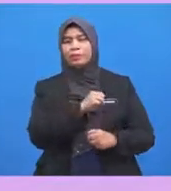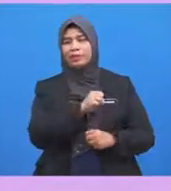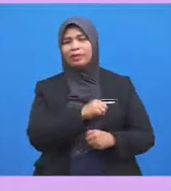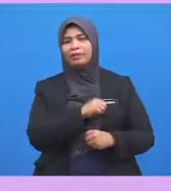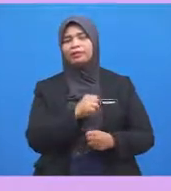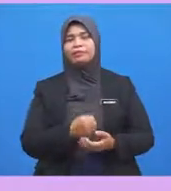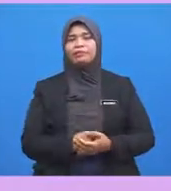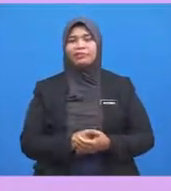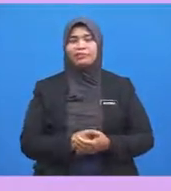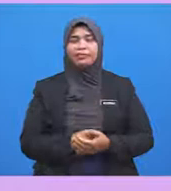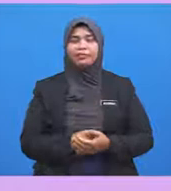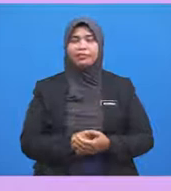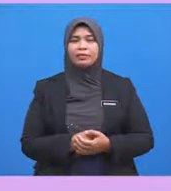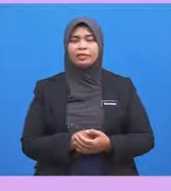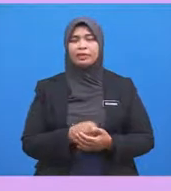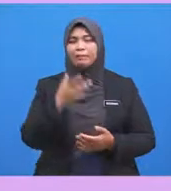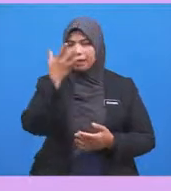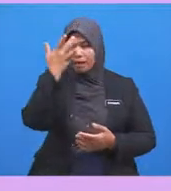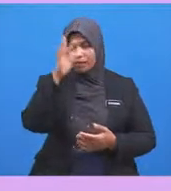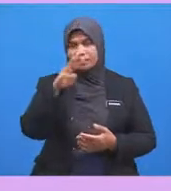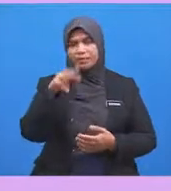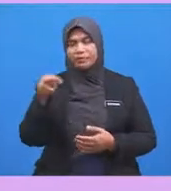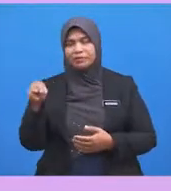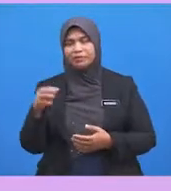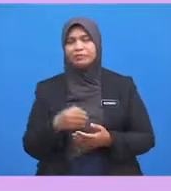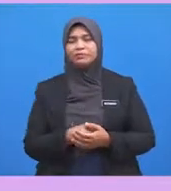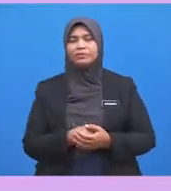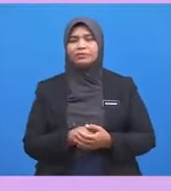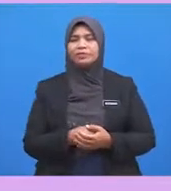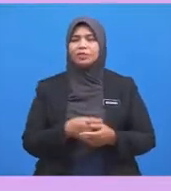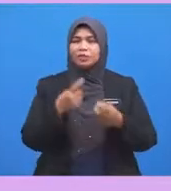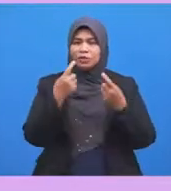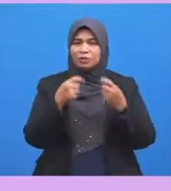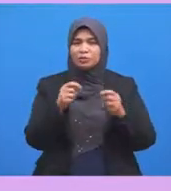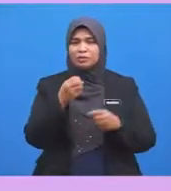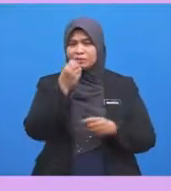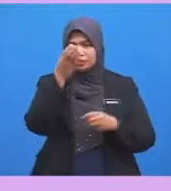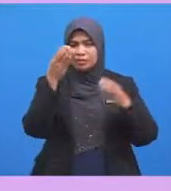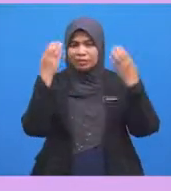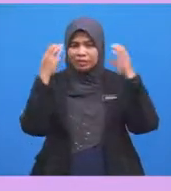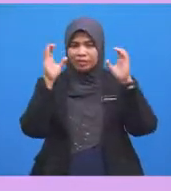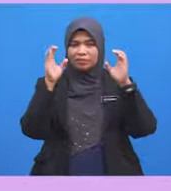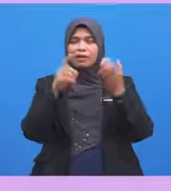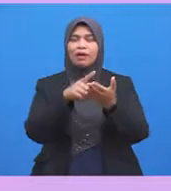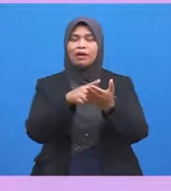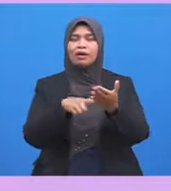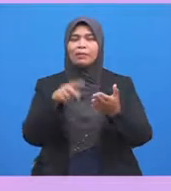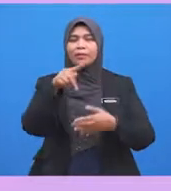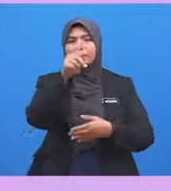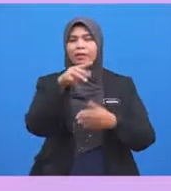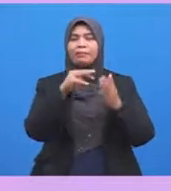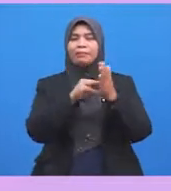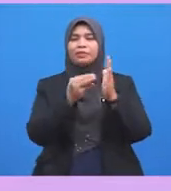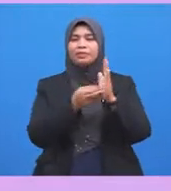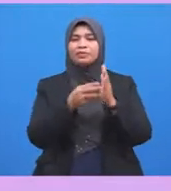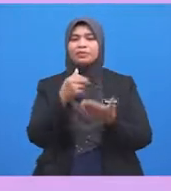Ya, pandai murid-murid saya. Amy, cuba beritahu cikgu, apakah maksud